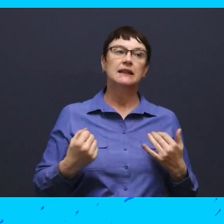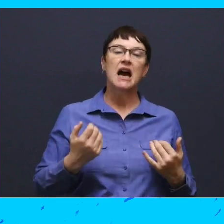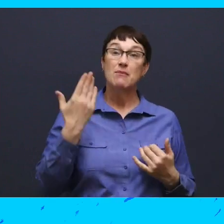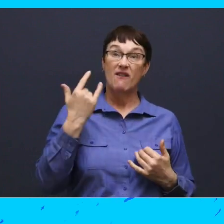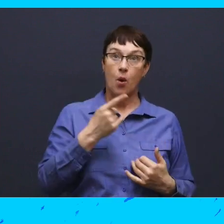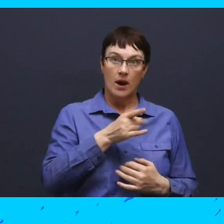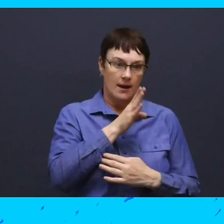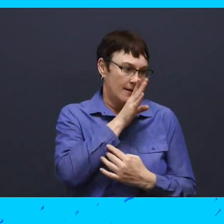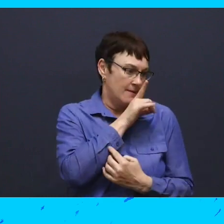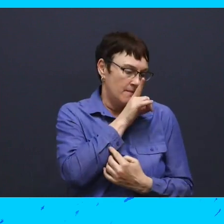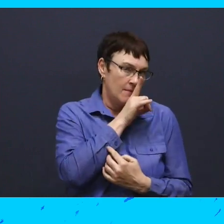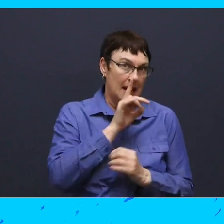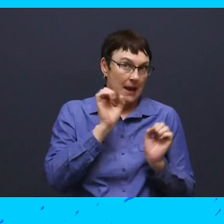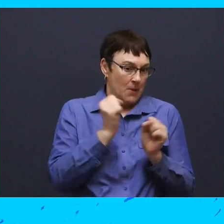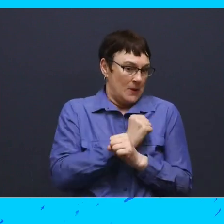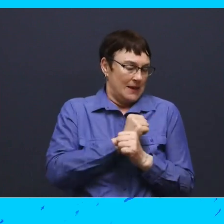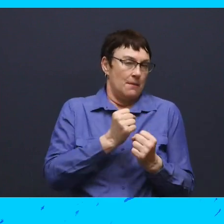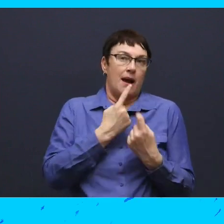du service de santé.